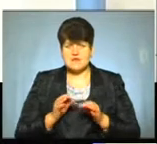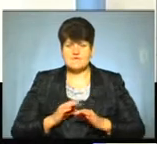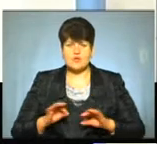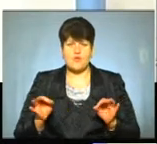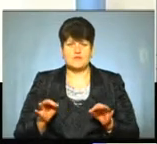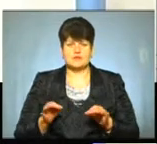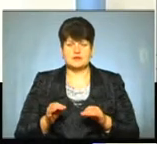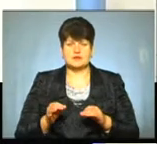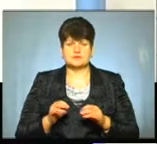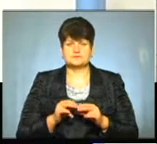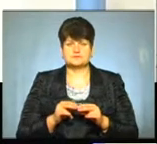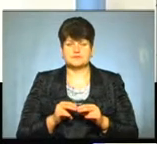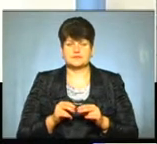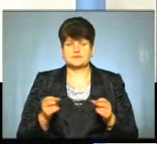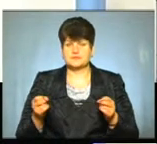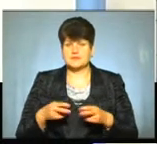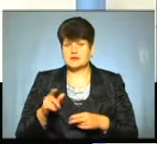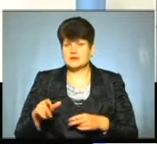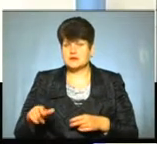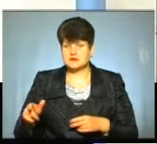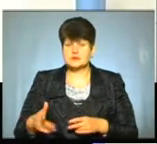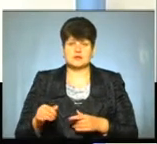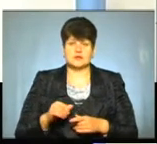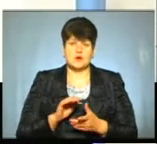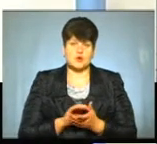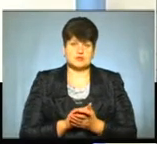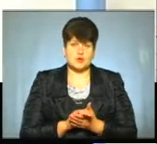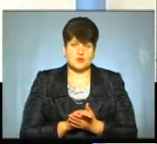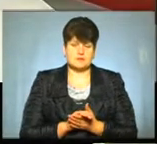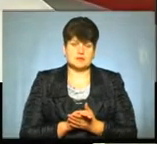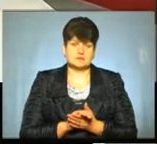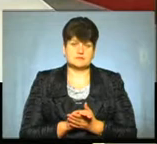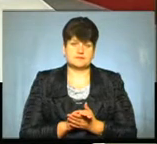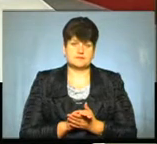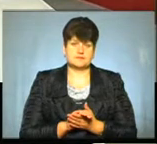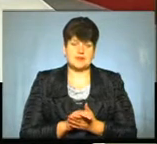кваліфікованих фахівців, які, власне, ознайомилися із